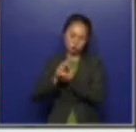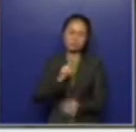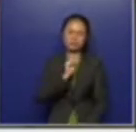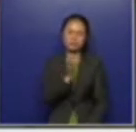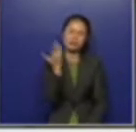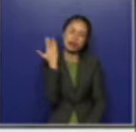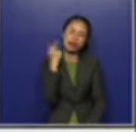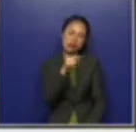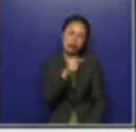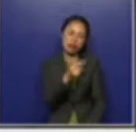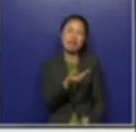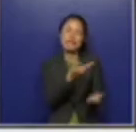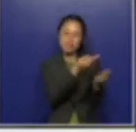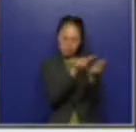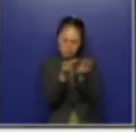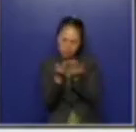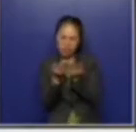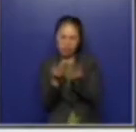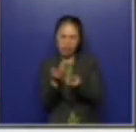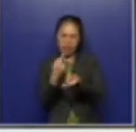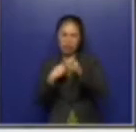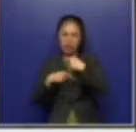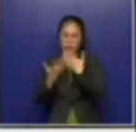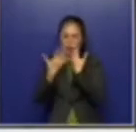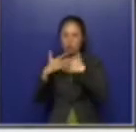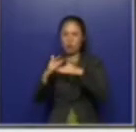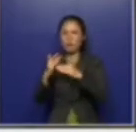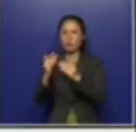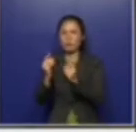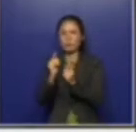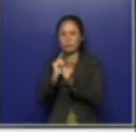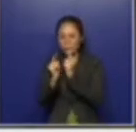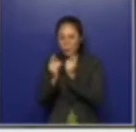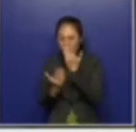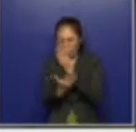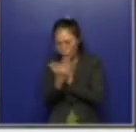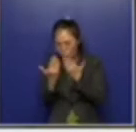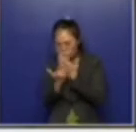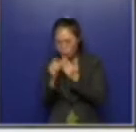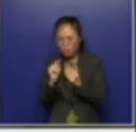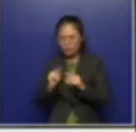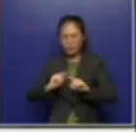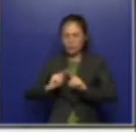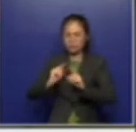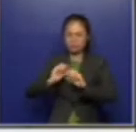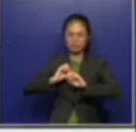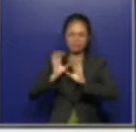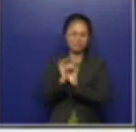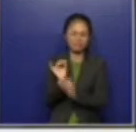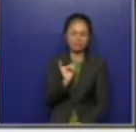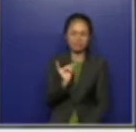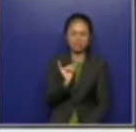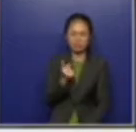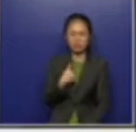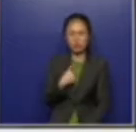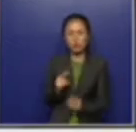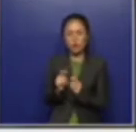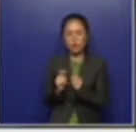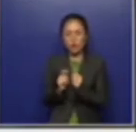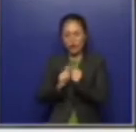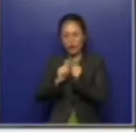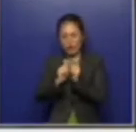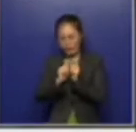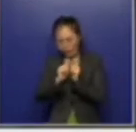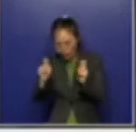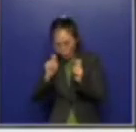ช.มาชี้แจงในที่ประชุมท่านประธานครับก็ยังไม่เคลียร์หลายประเด็นคณะอนุกรรมการก็กำลังติดตามตรวจสอบอย่างใกล้ชิดครับว่าก